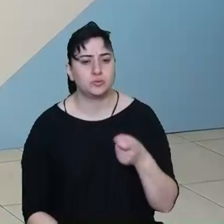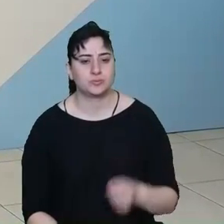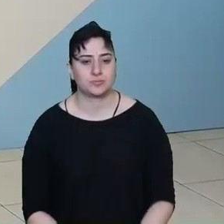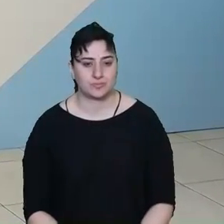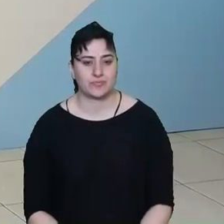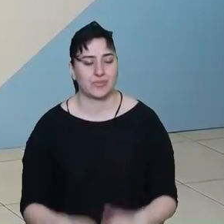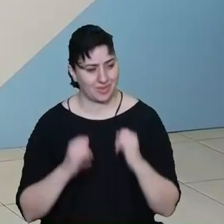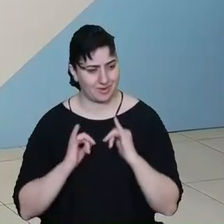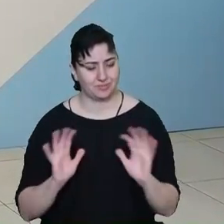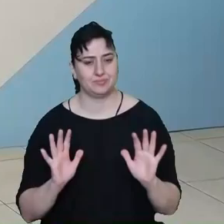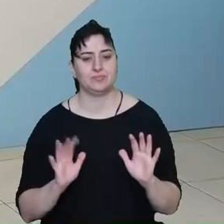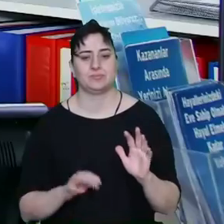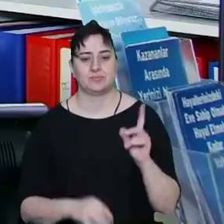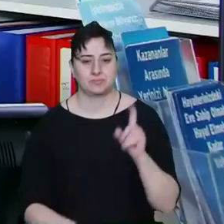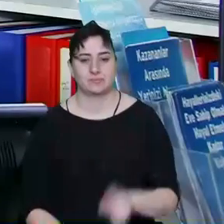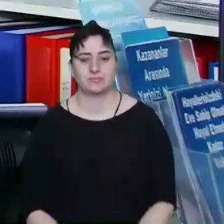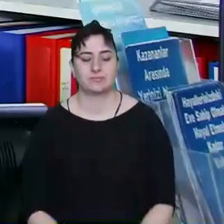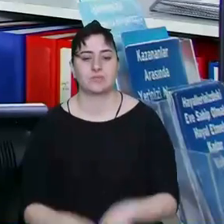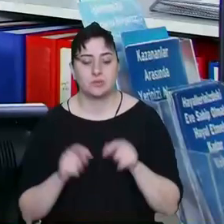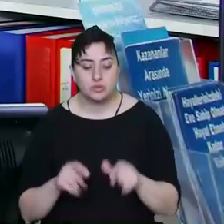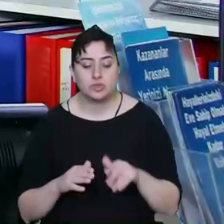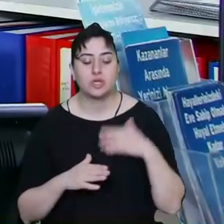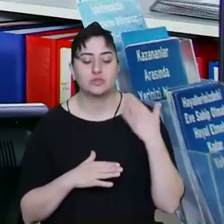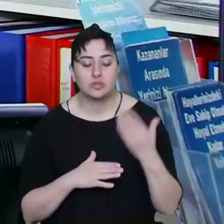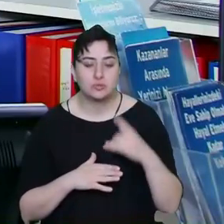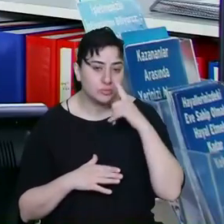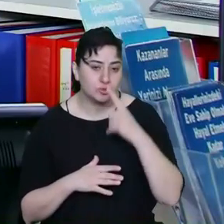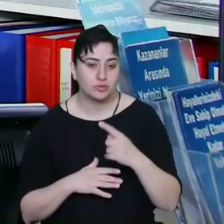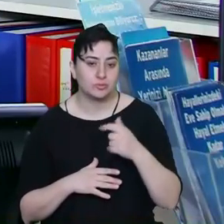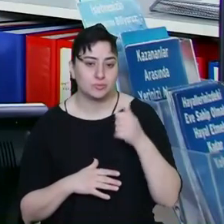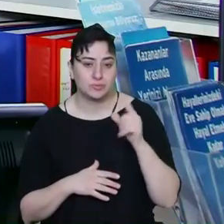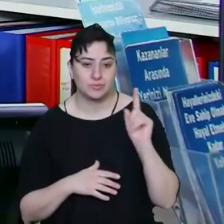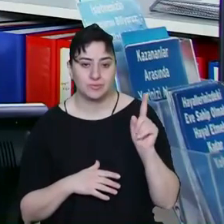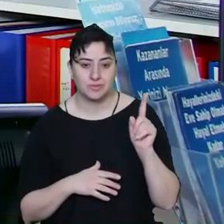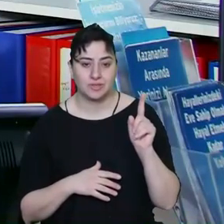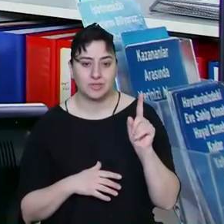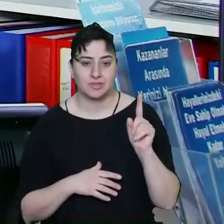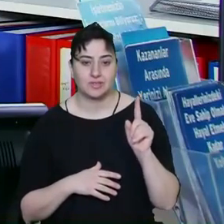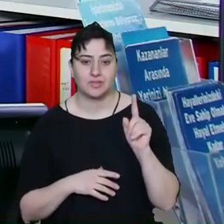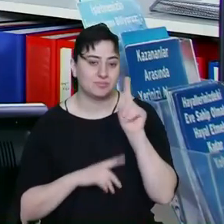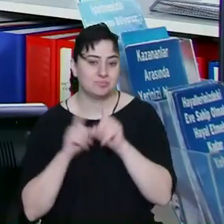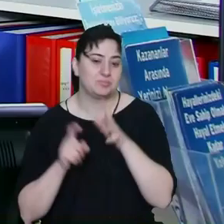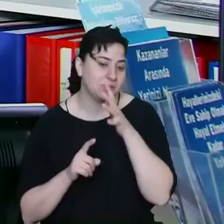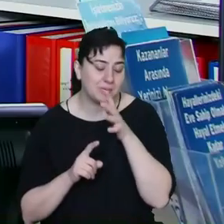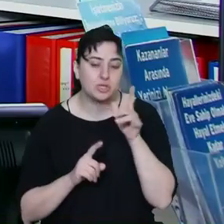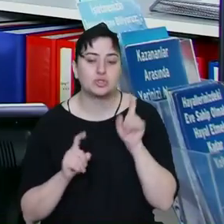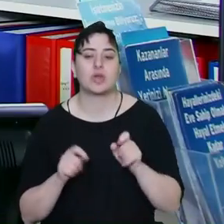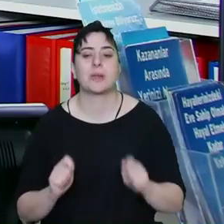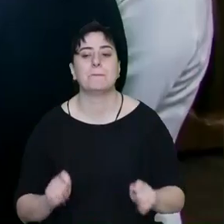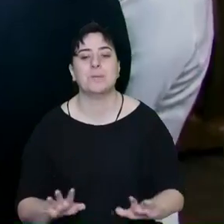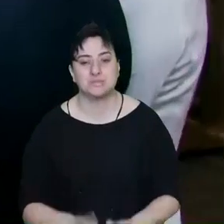tane. Rahat olun arkadaşlar, soruyorum. Bundan sonra müdür bey bilmece